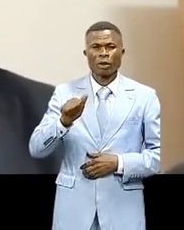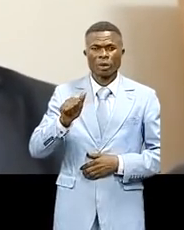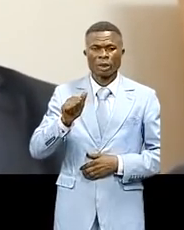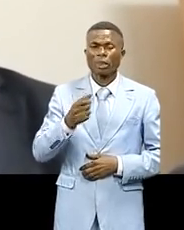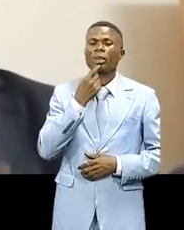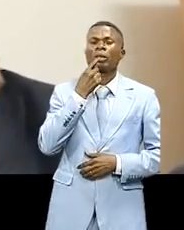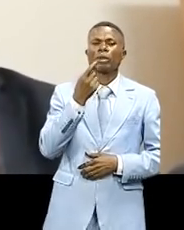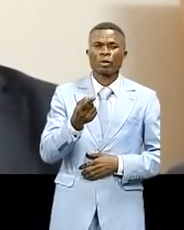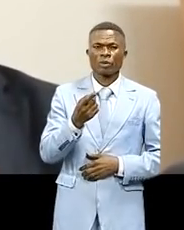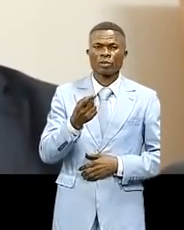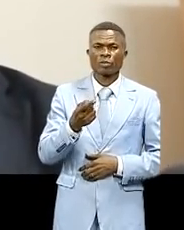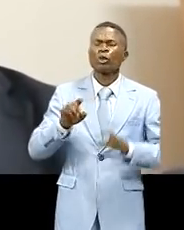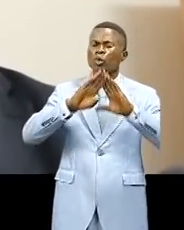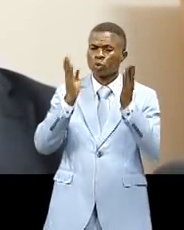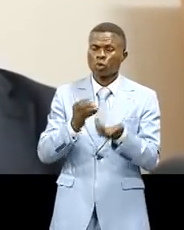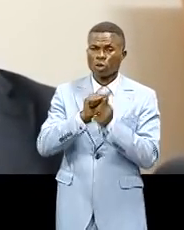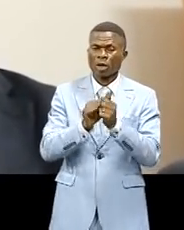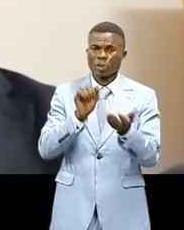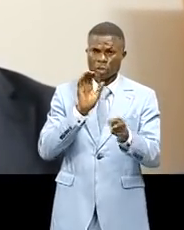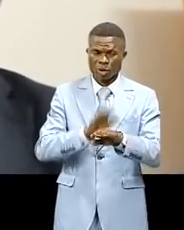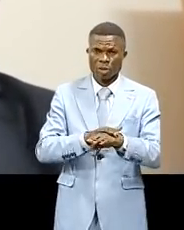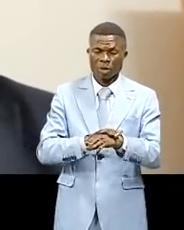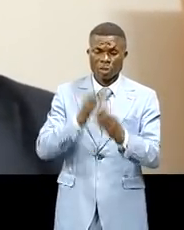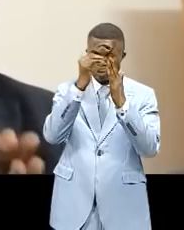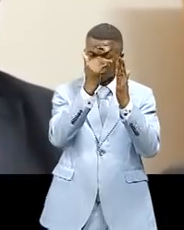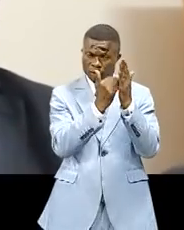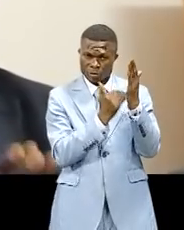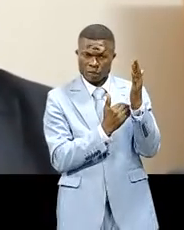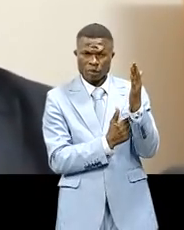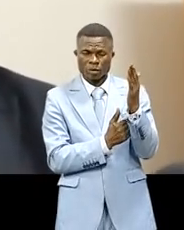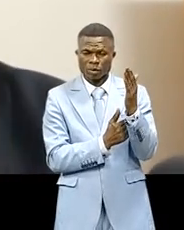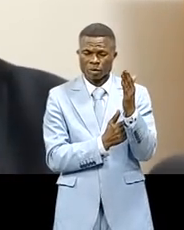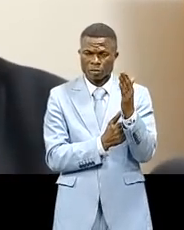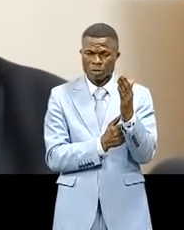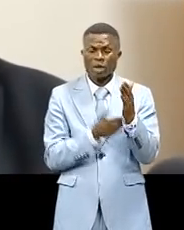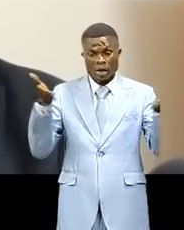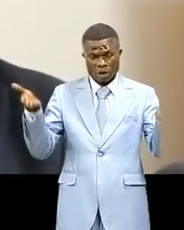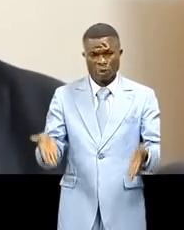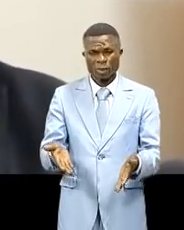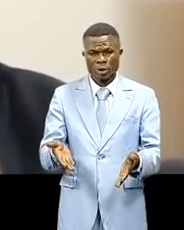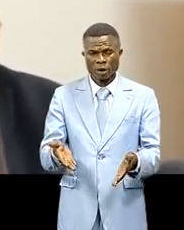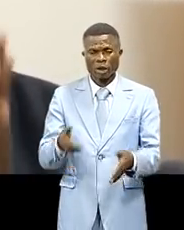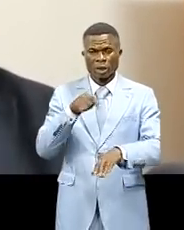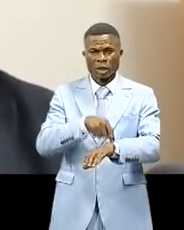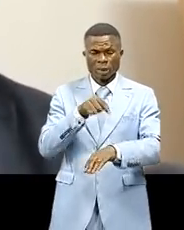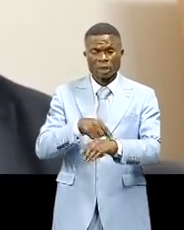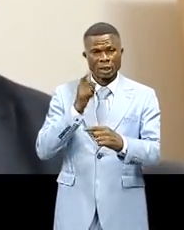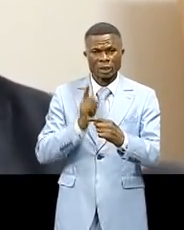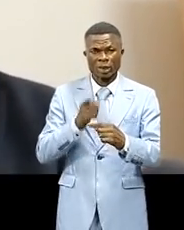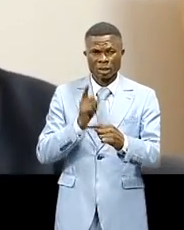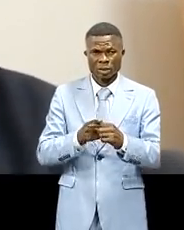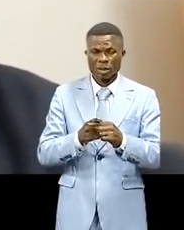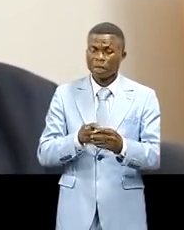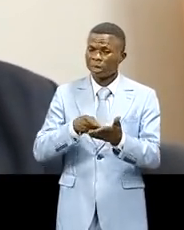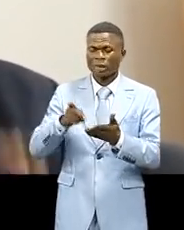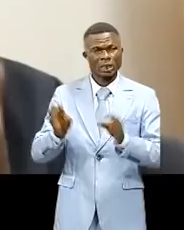dit pour tous c'est là qu'ils ont été répertoriés qu'on ait été présent pendant les moments difficiles sans être